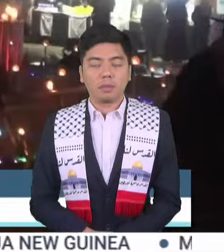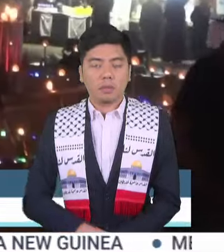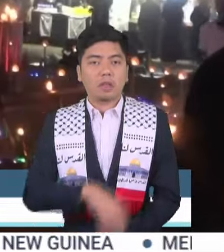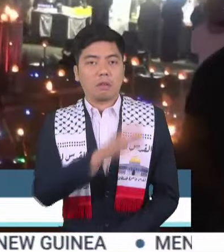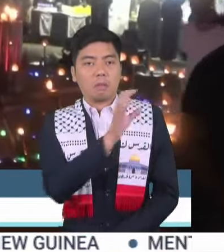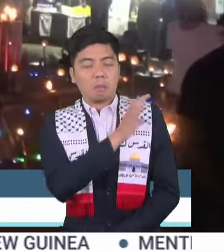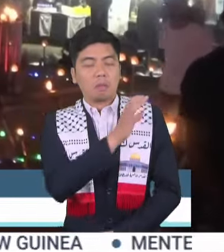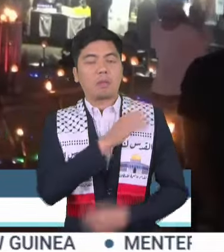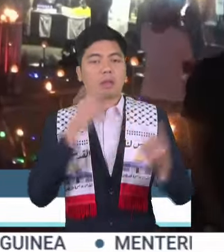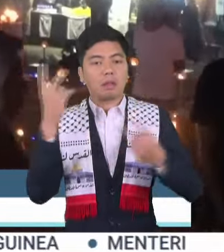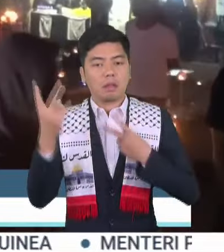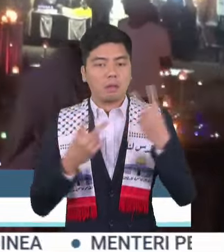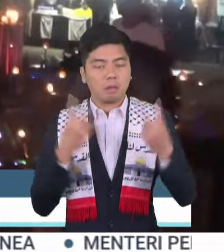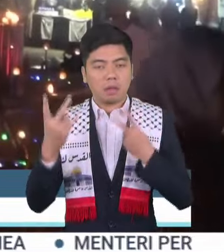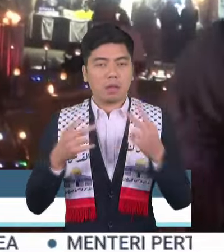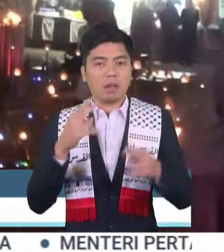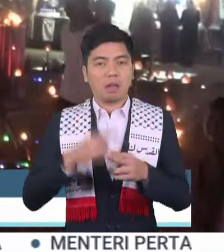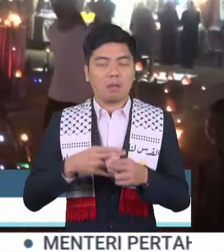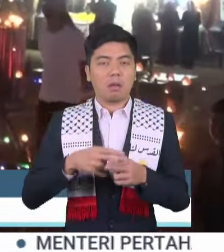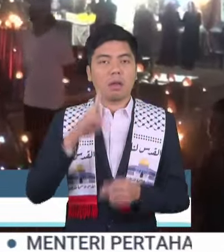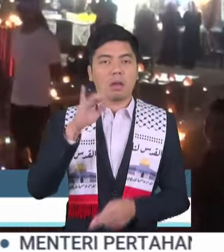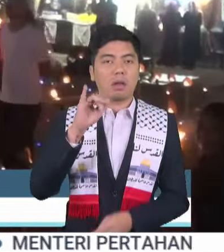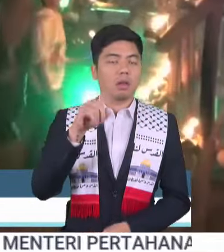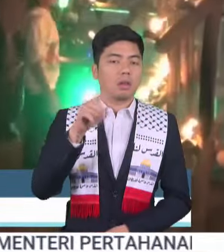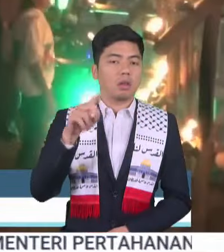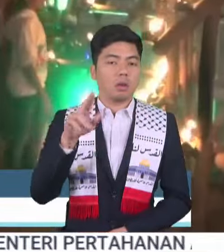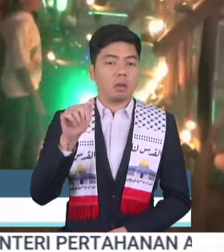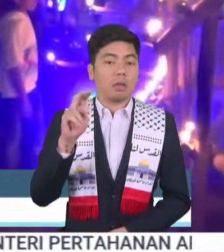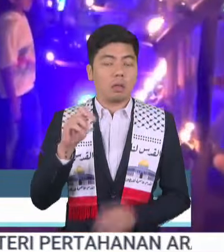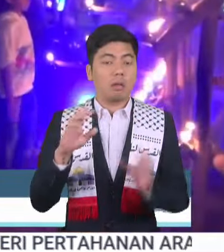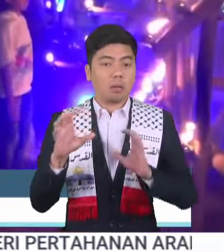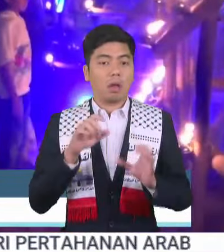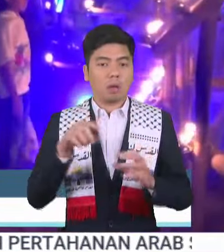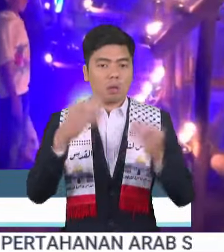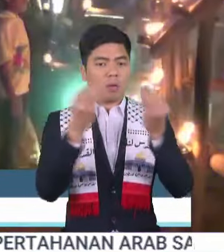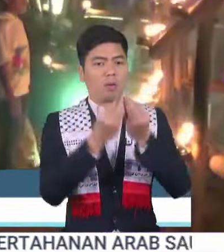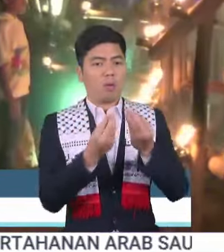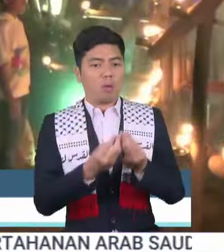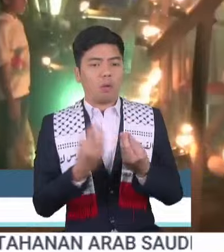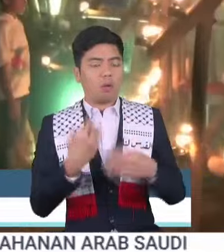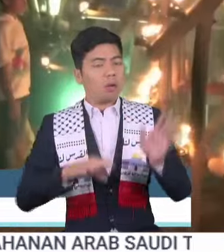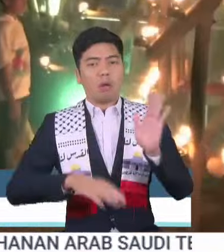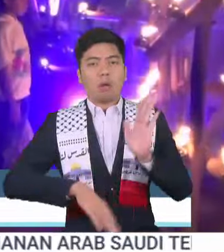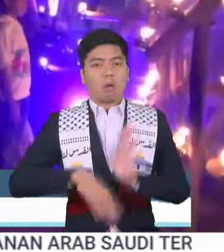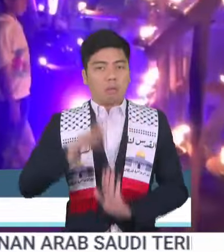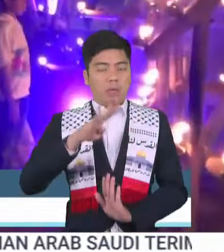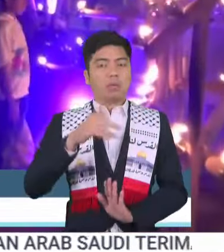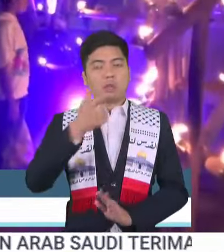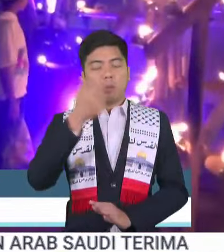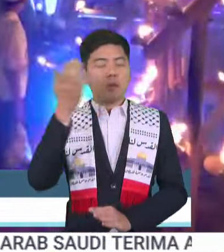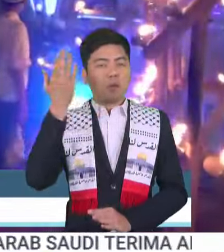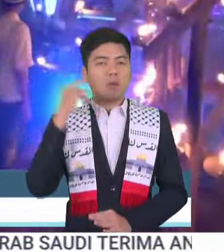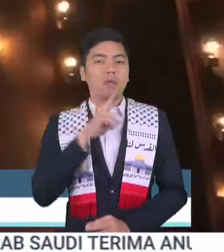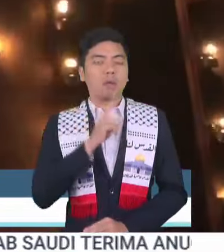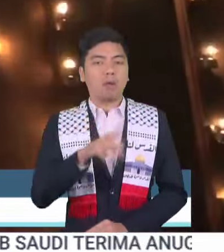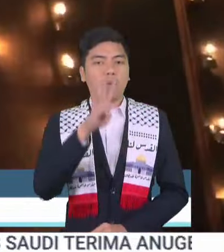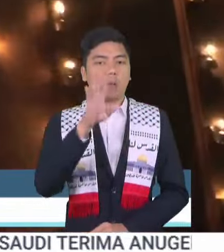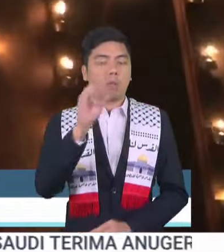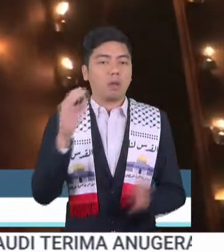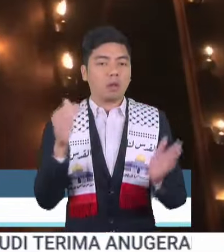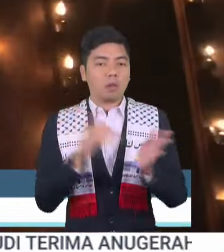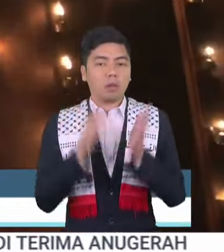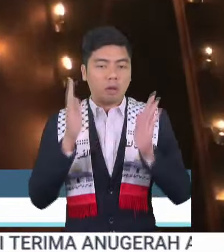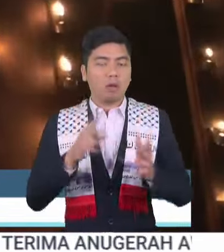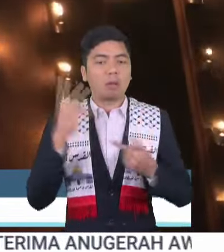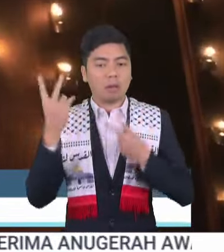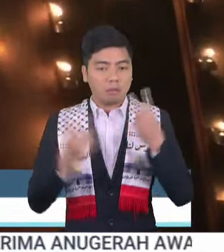Pengarah Pelancongan Negeri Ahmad Rizwan Abdul Rahman berkata jumlah itu melebihi sasaran awal 40,000 pengunjung. Beberapa